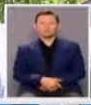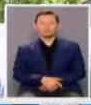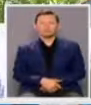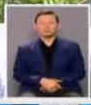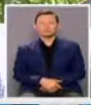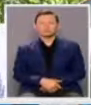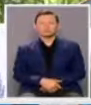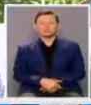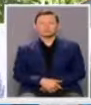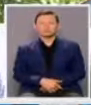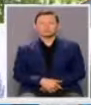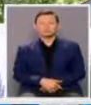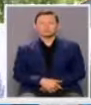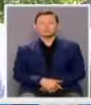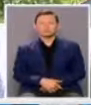В